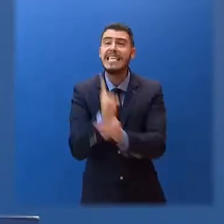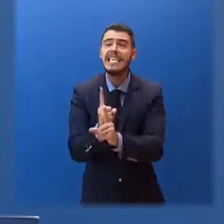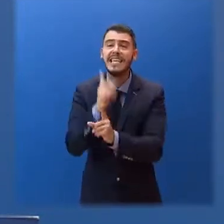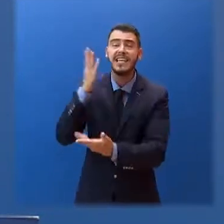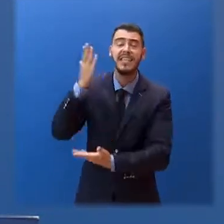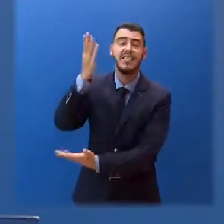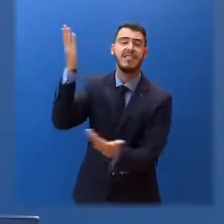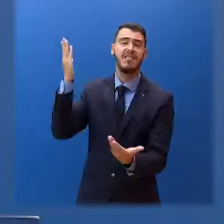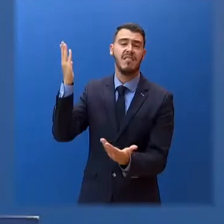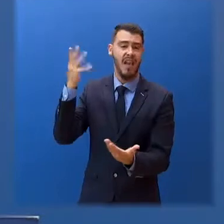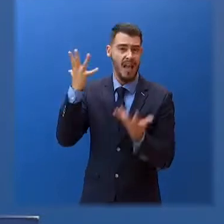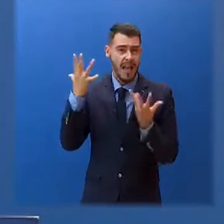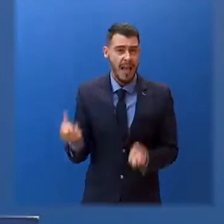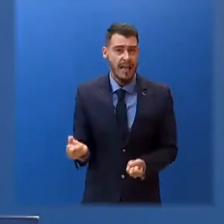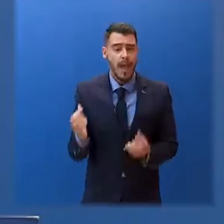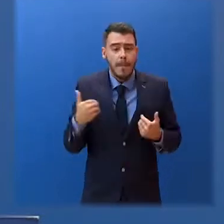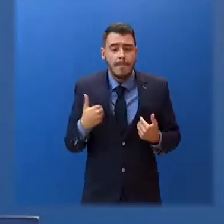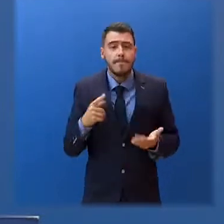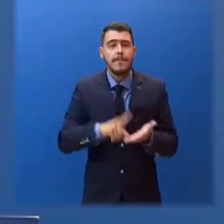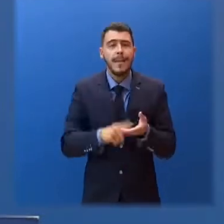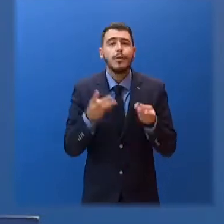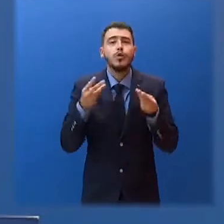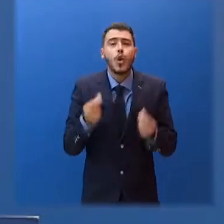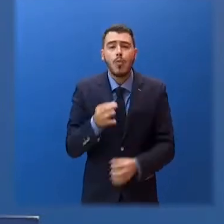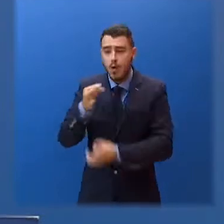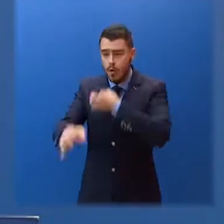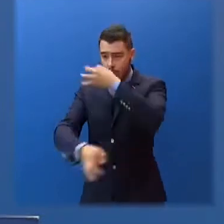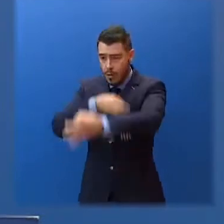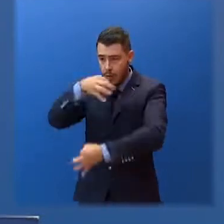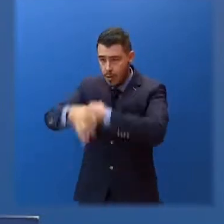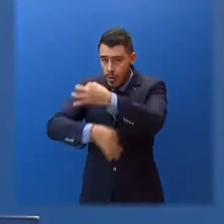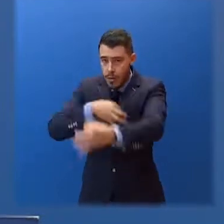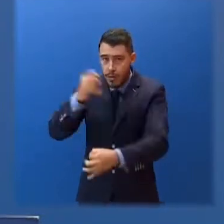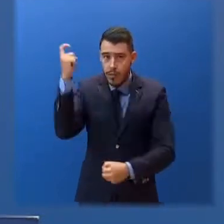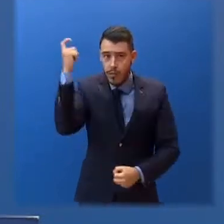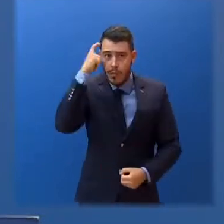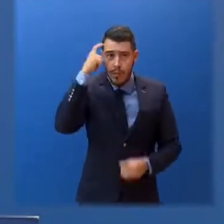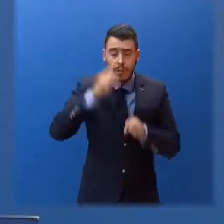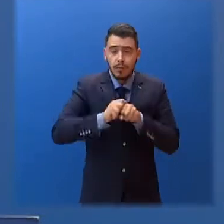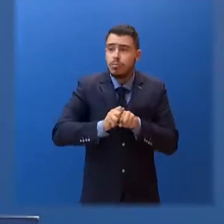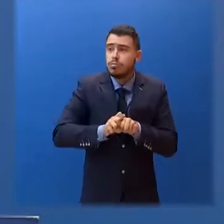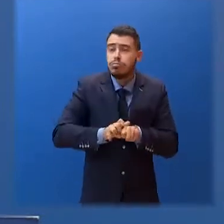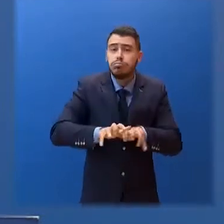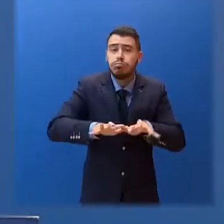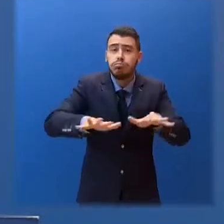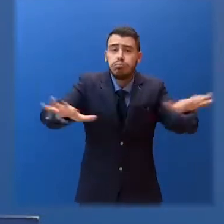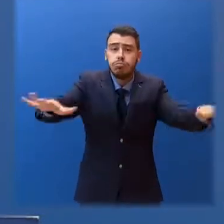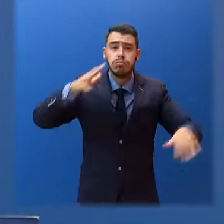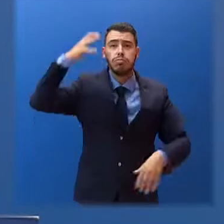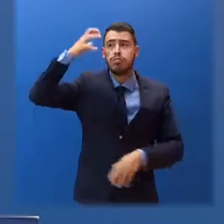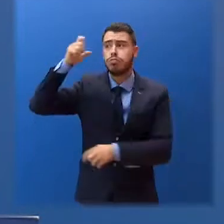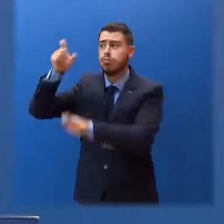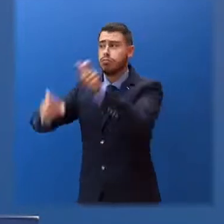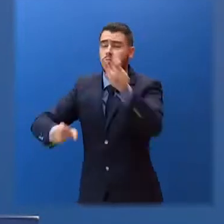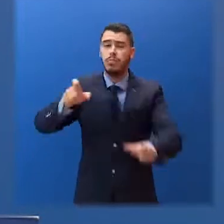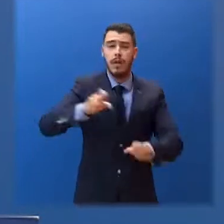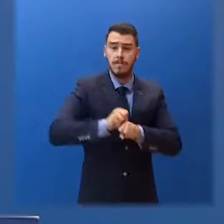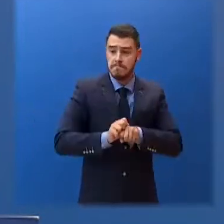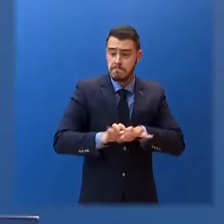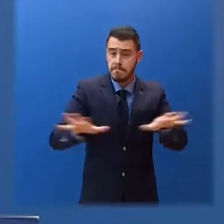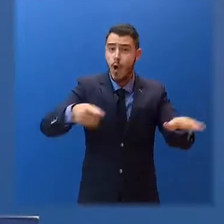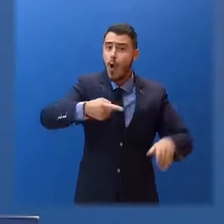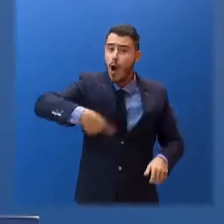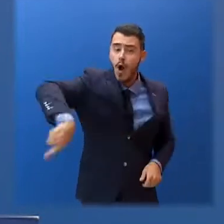ζήτημα που αντιμετωπίζεται με την πειθό, έχει να κάνει με την όσο δυνατόν μεγαλύτερη διάδοση των απόψεων των ειδικών και έχει να κάνει